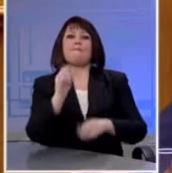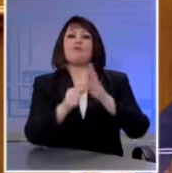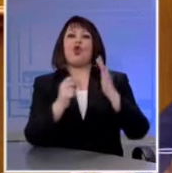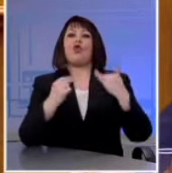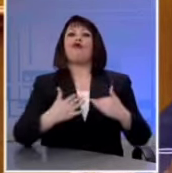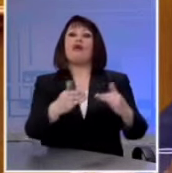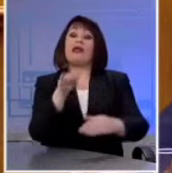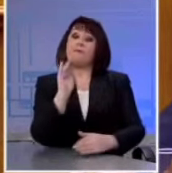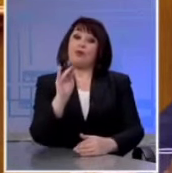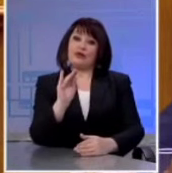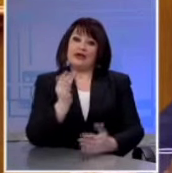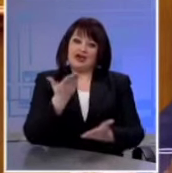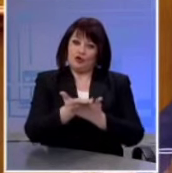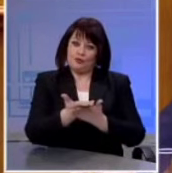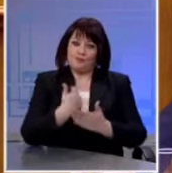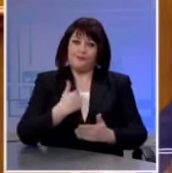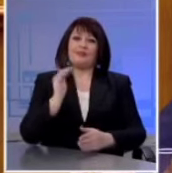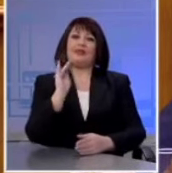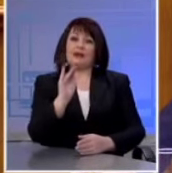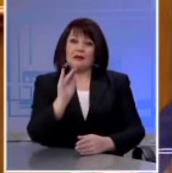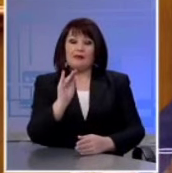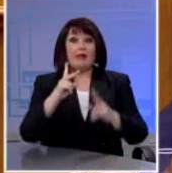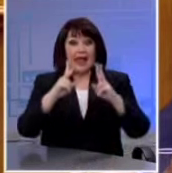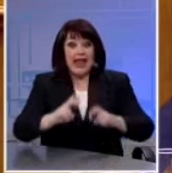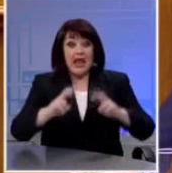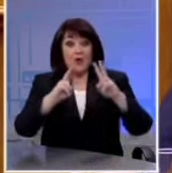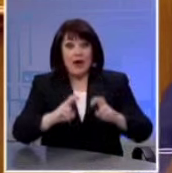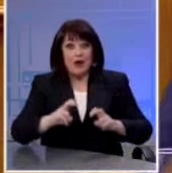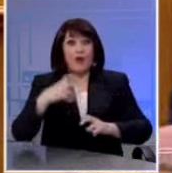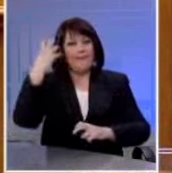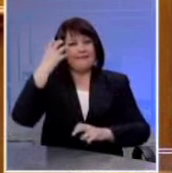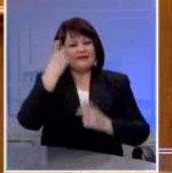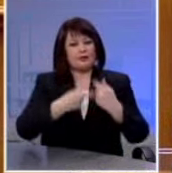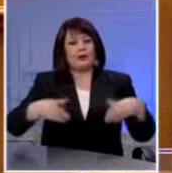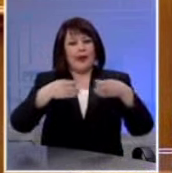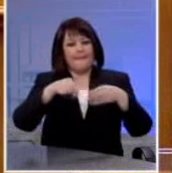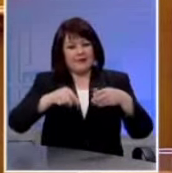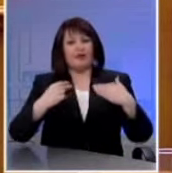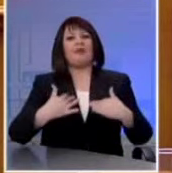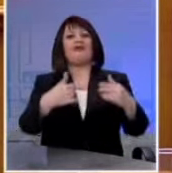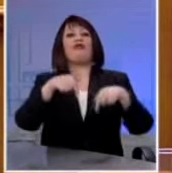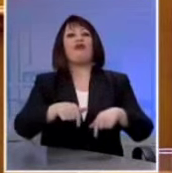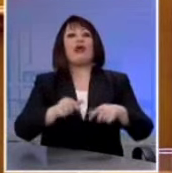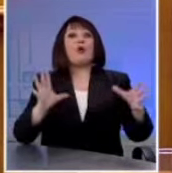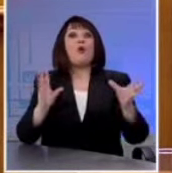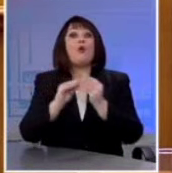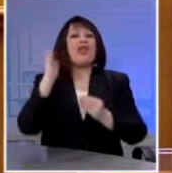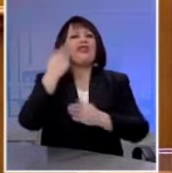Βουλής θα ζητήσω τη διενέργεια ελέγχου από την Επιστημονική Επιτροπή της Βουλής του συνόλου των